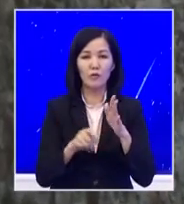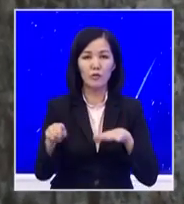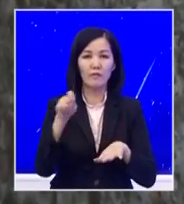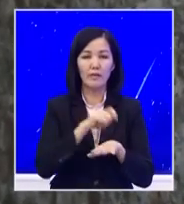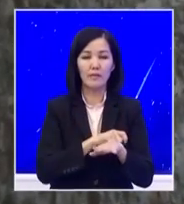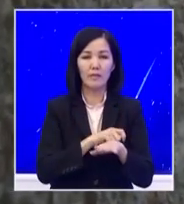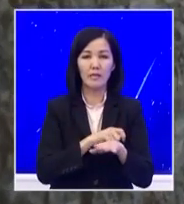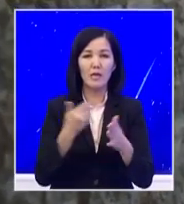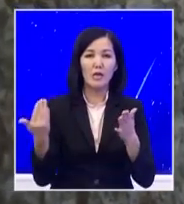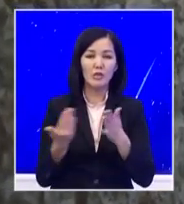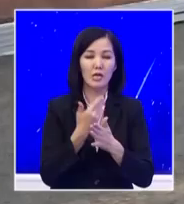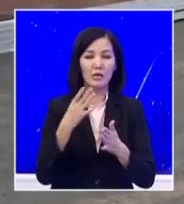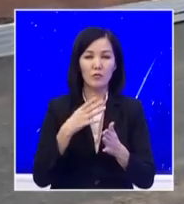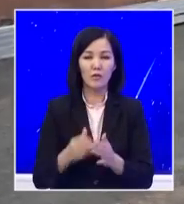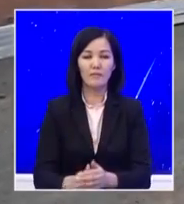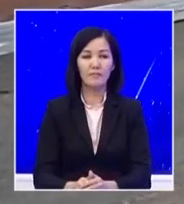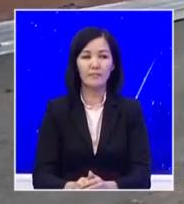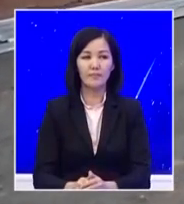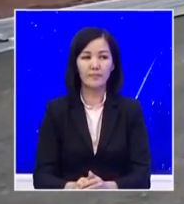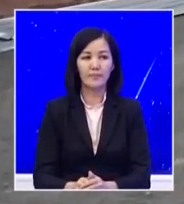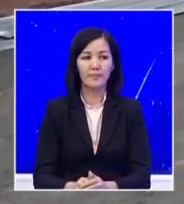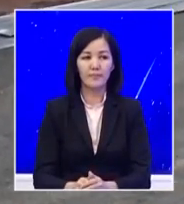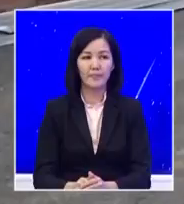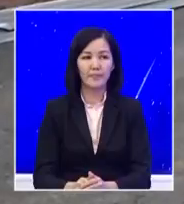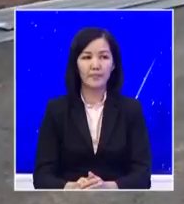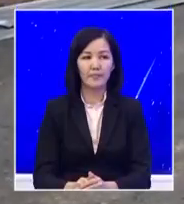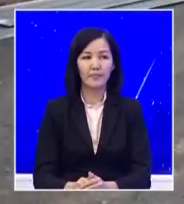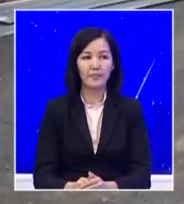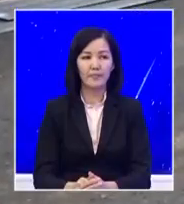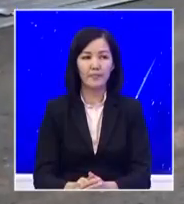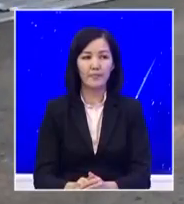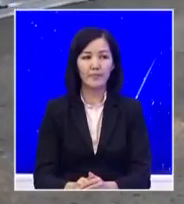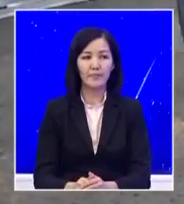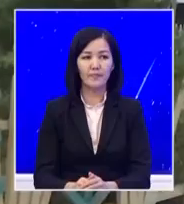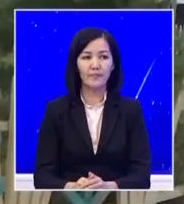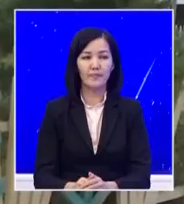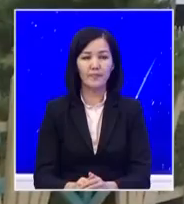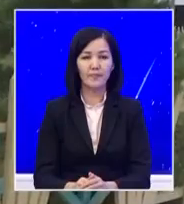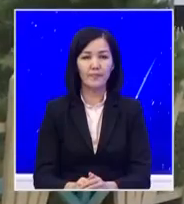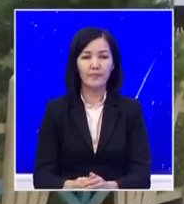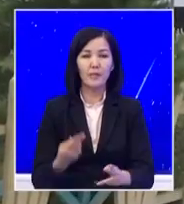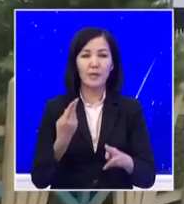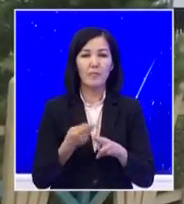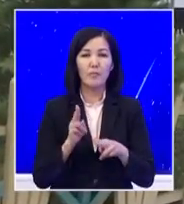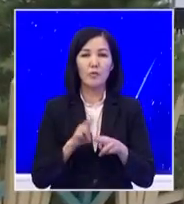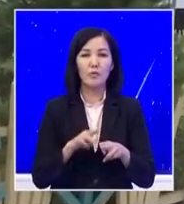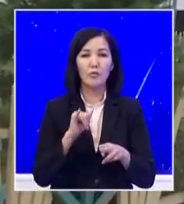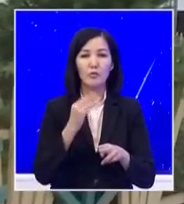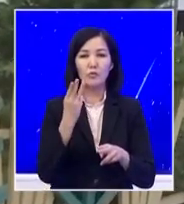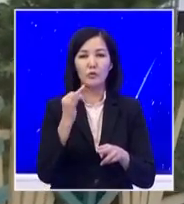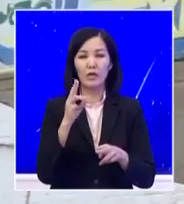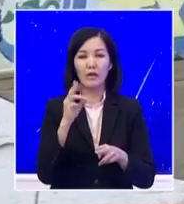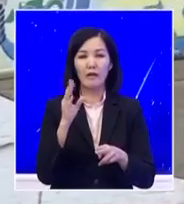метр аумағы жаңартылуда. Бұл шаралдағы кәсіптік білім